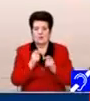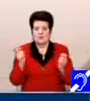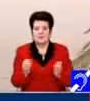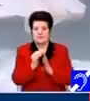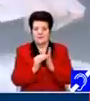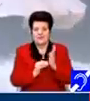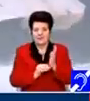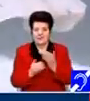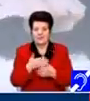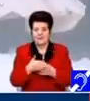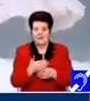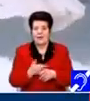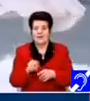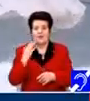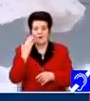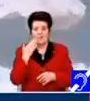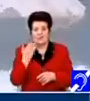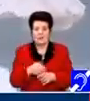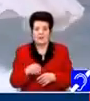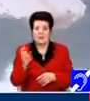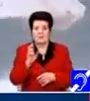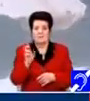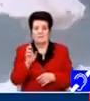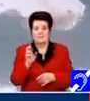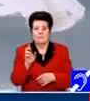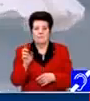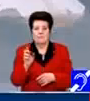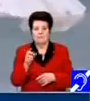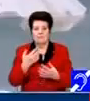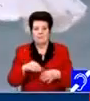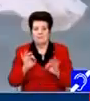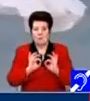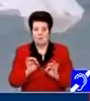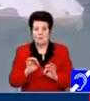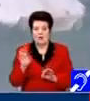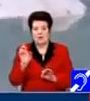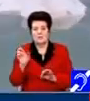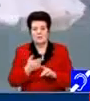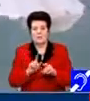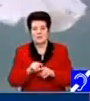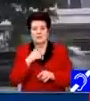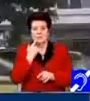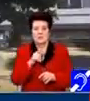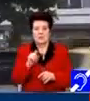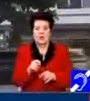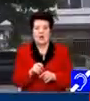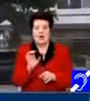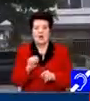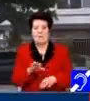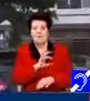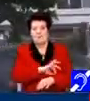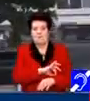solicitarea procurorilor români. Procurorii brazilieni suspectează că Liviu Dragnea și fostul acționar de la Teldrum, Mugurel Gheorghiaș, ar fi folosit